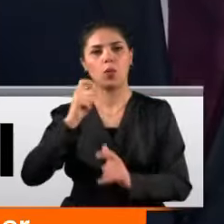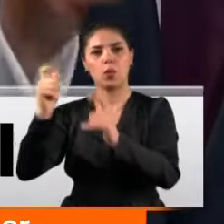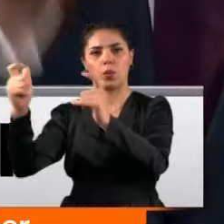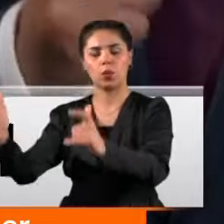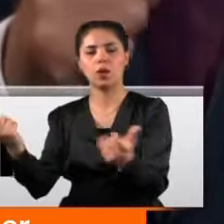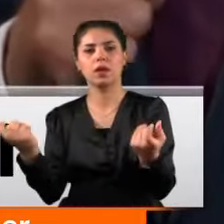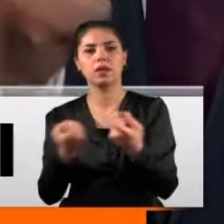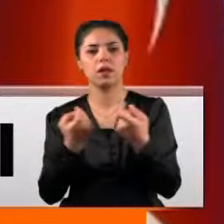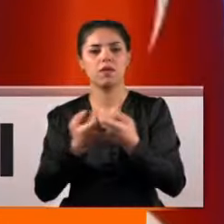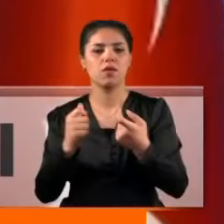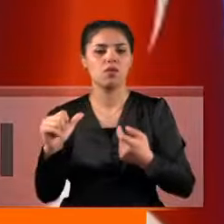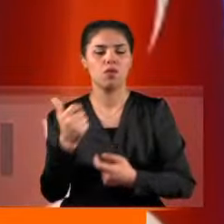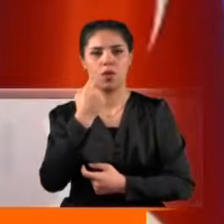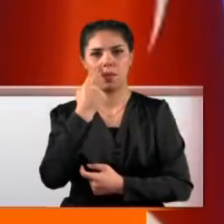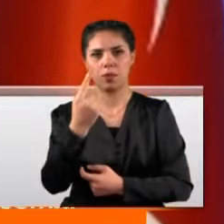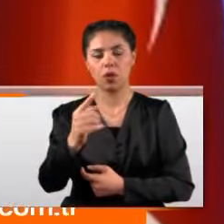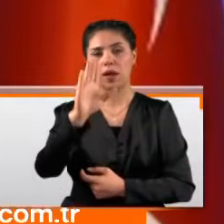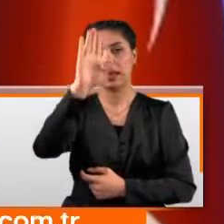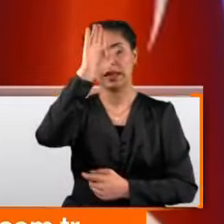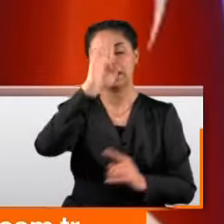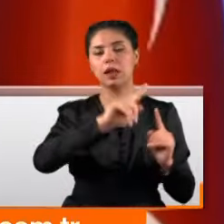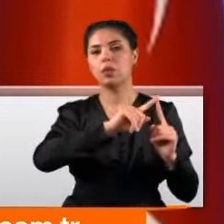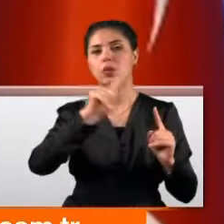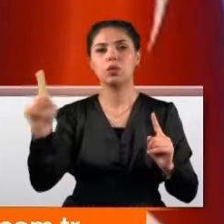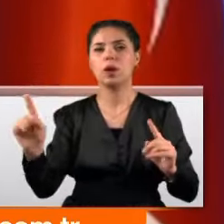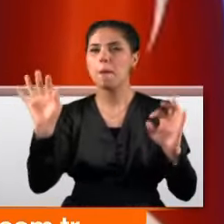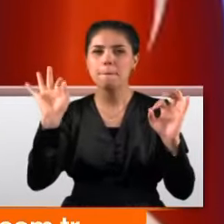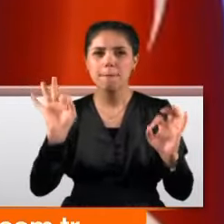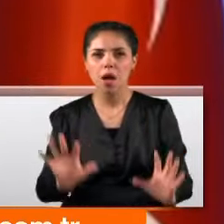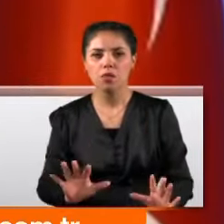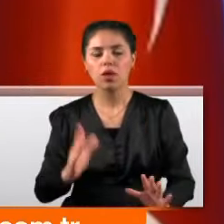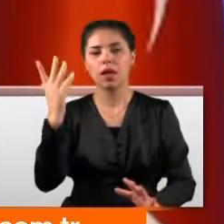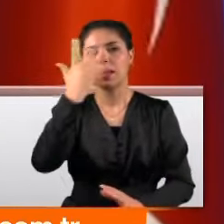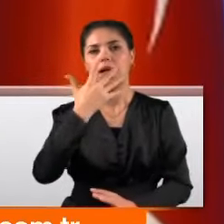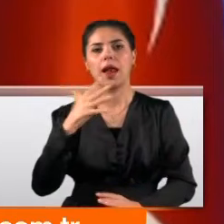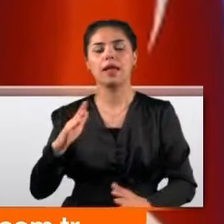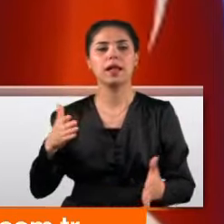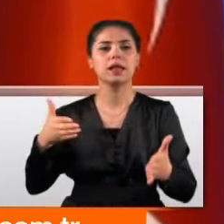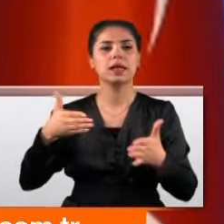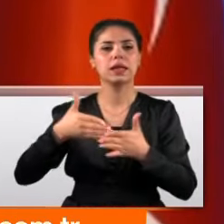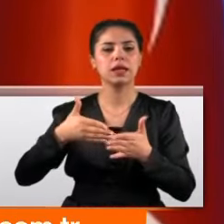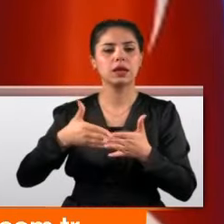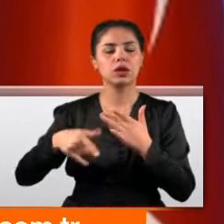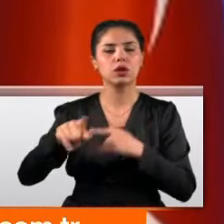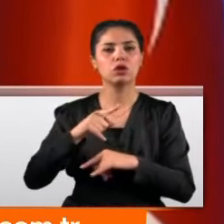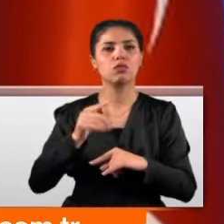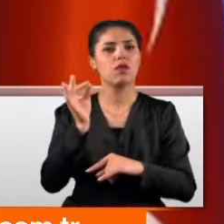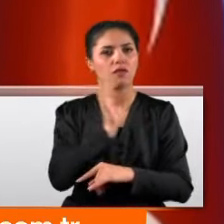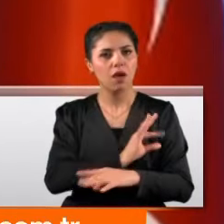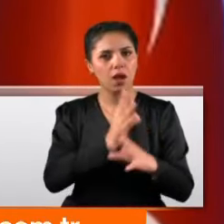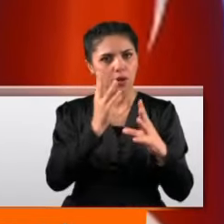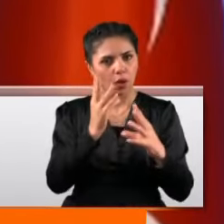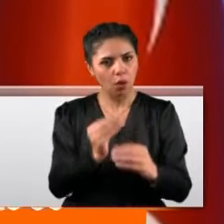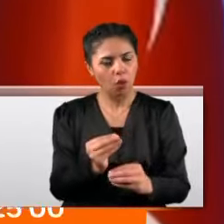önemli başlıklarından biriydi. İstanbul süreciyle başlattığımız, Karadeniz girişimiyle taşlandırdığımız